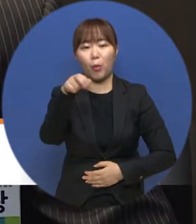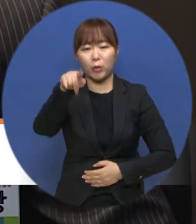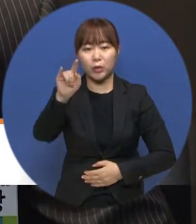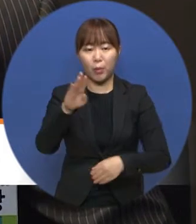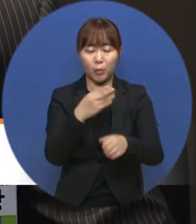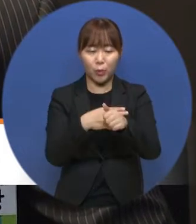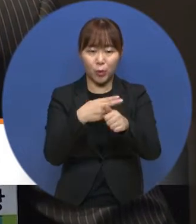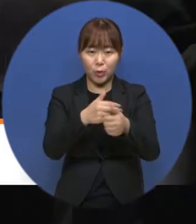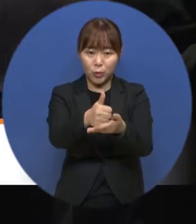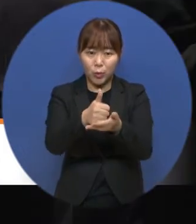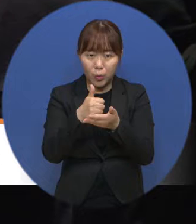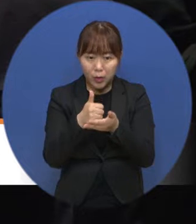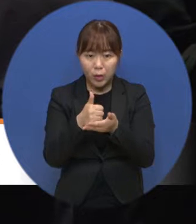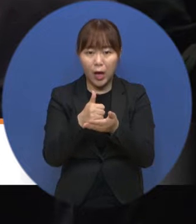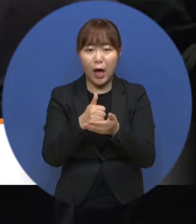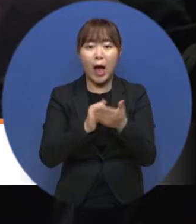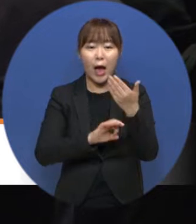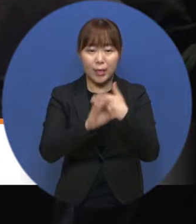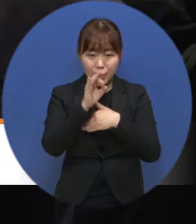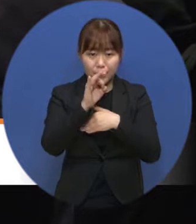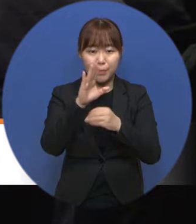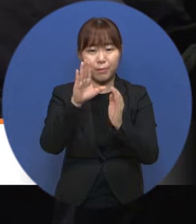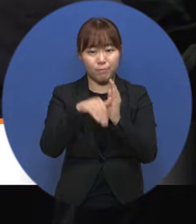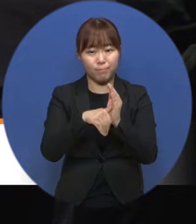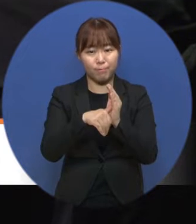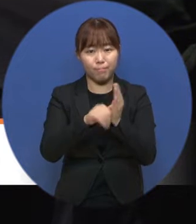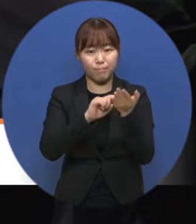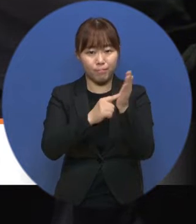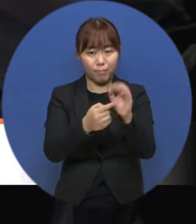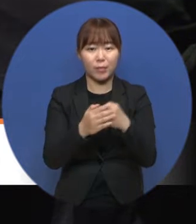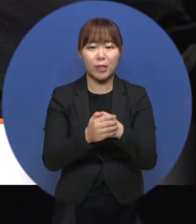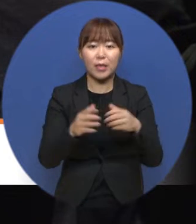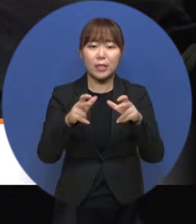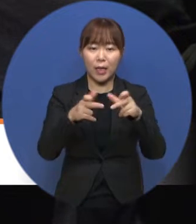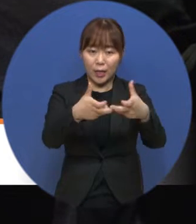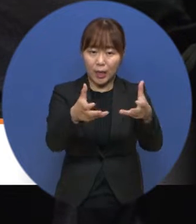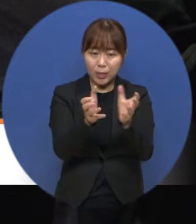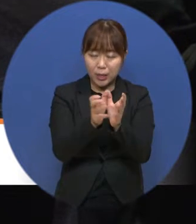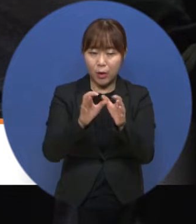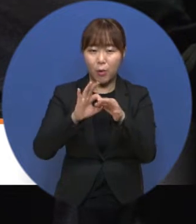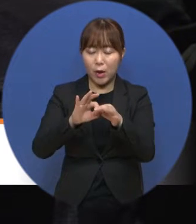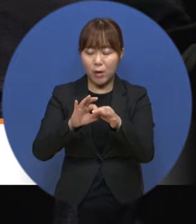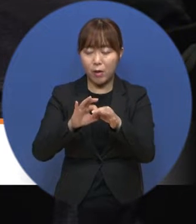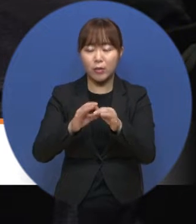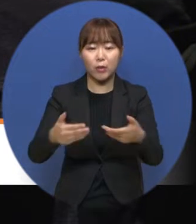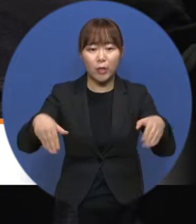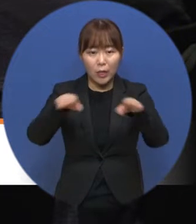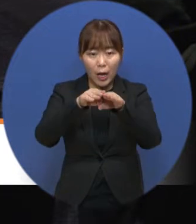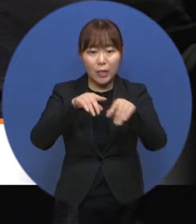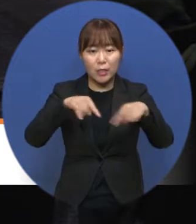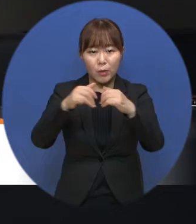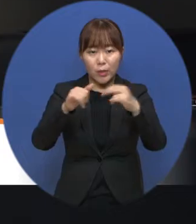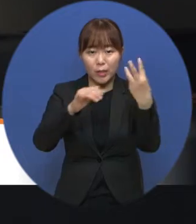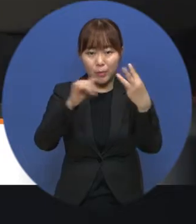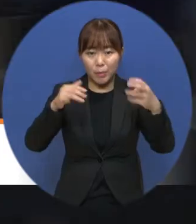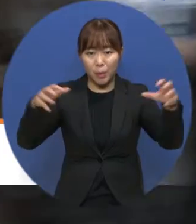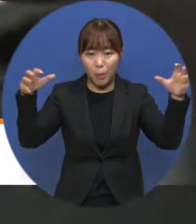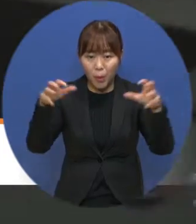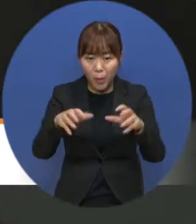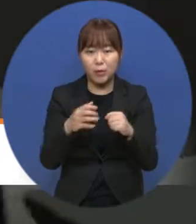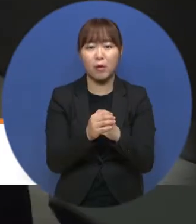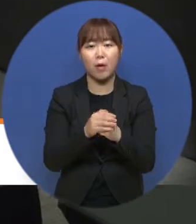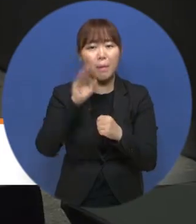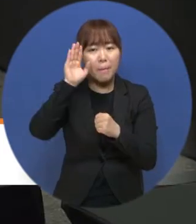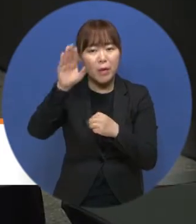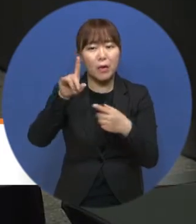강연이 조찬 형식으로 진행됐습니다 이 자리에는 장애인 단체 및 관련 기관 지도자 30여명이 모여 장애인 이동권